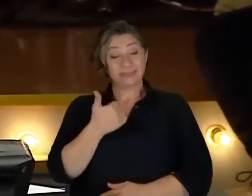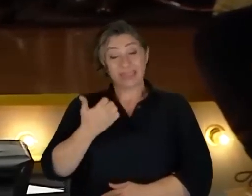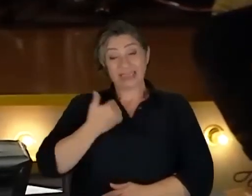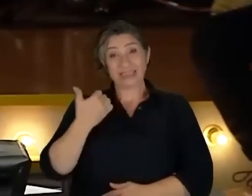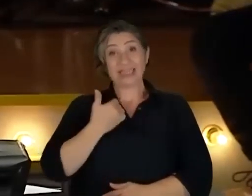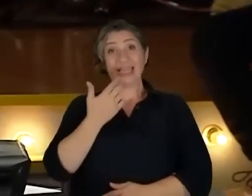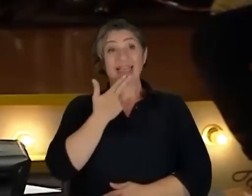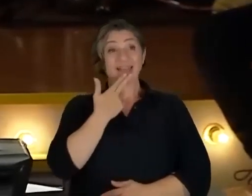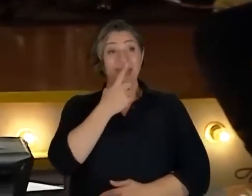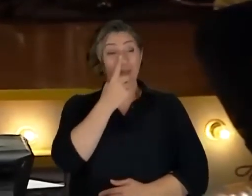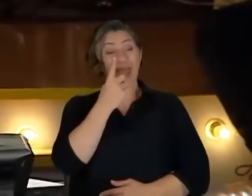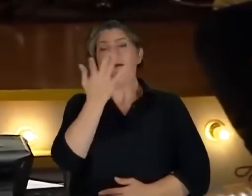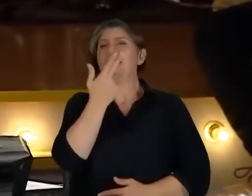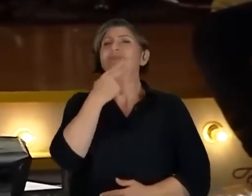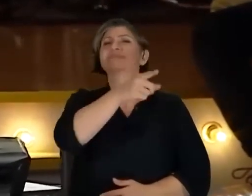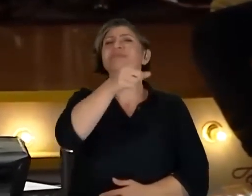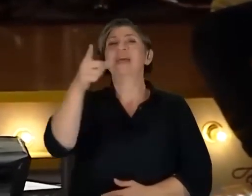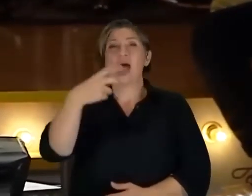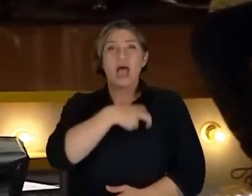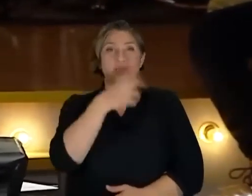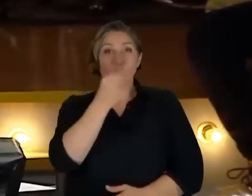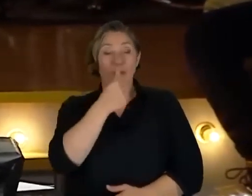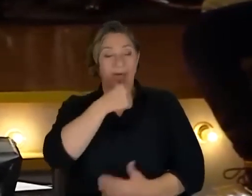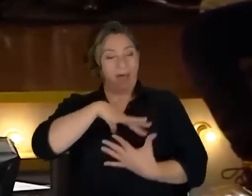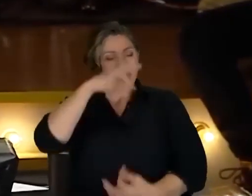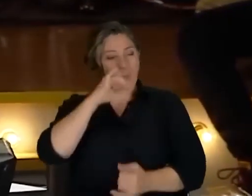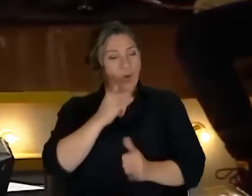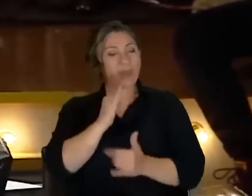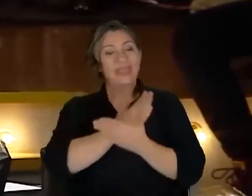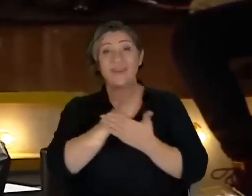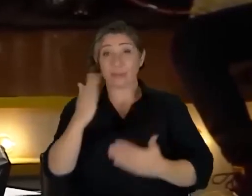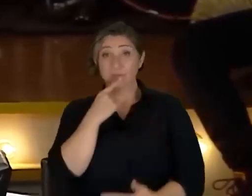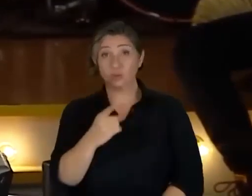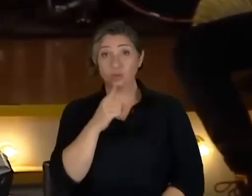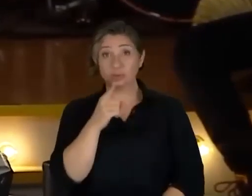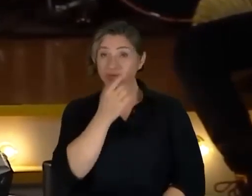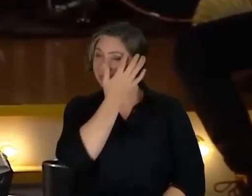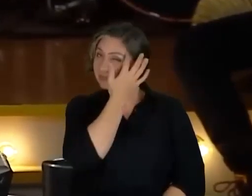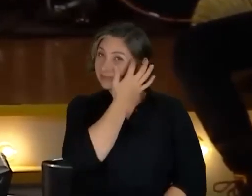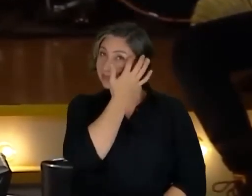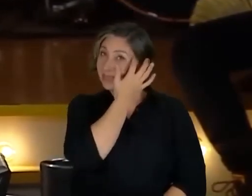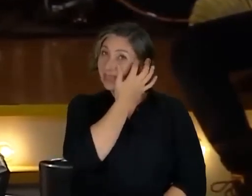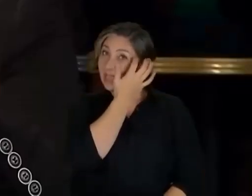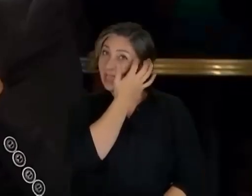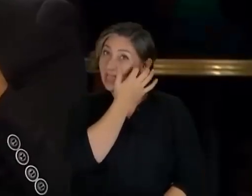Premier yani kadının bir herhangi bir kadının aşık olduğu bir adamı oynamaya devam edeceğim diyorsun. Artık bu saçmalıktan sonra